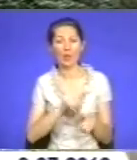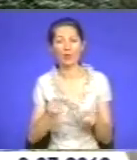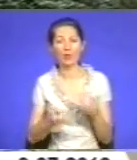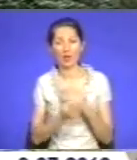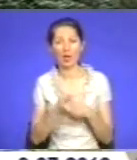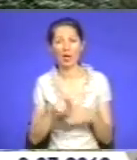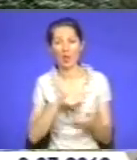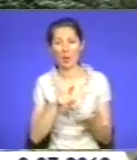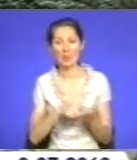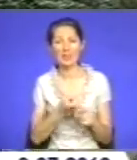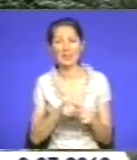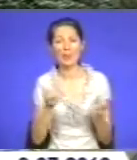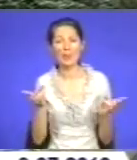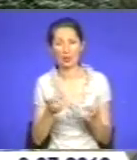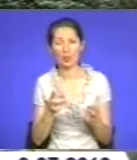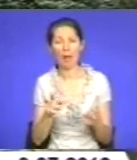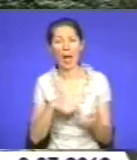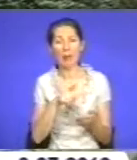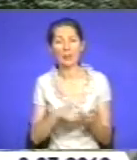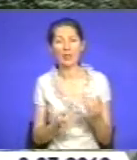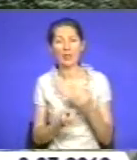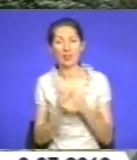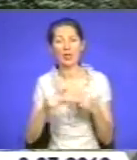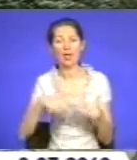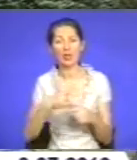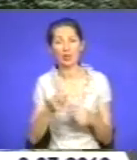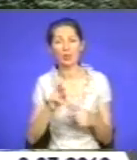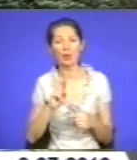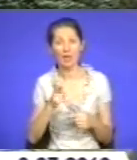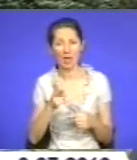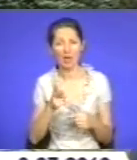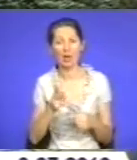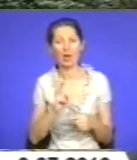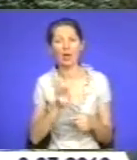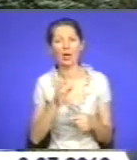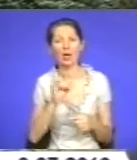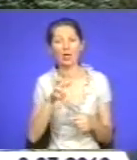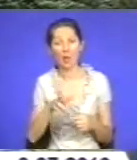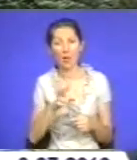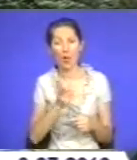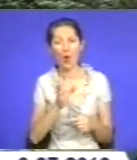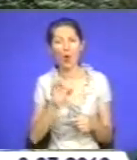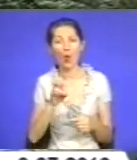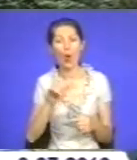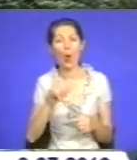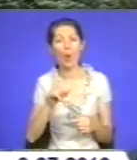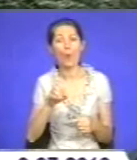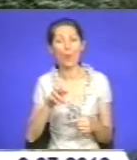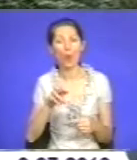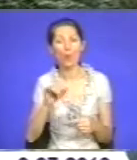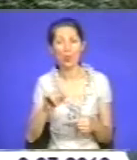питання, це потрібно. Але питання виникає наступне. Як, ким кому і так далі.